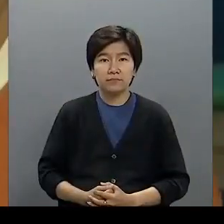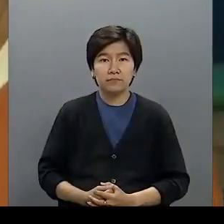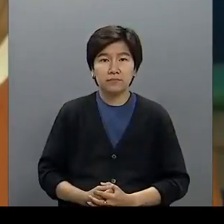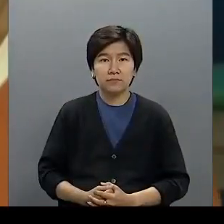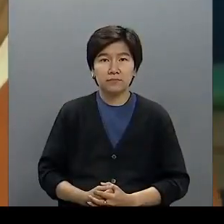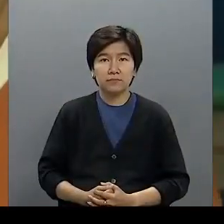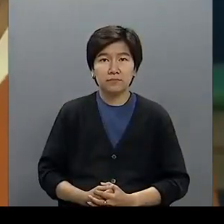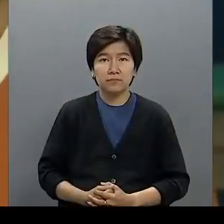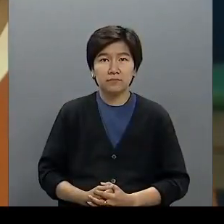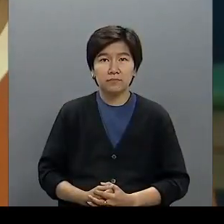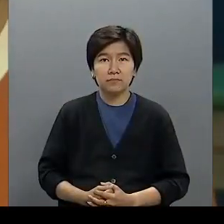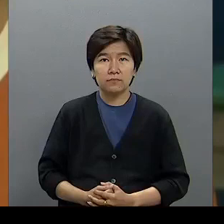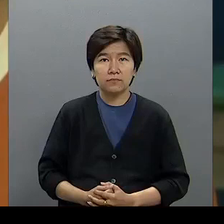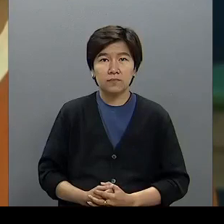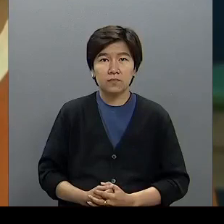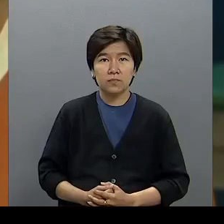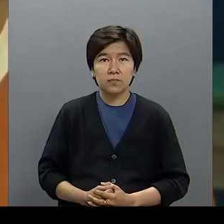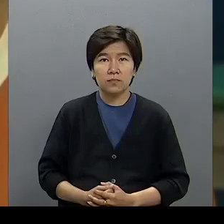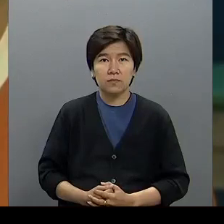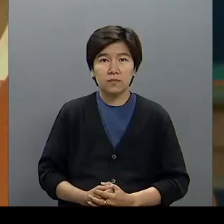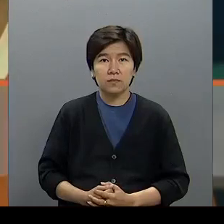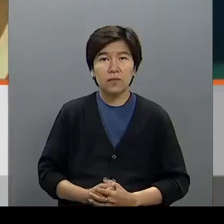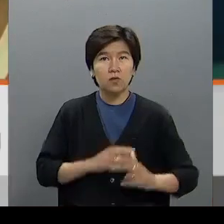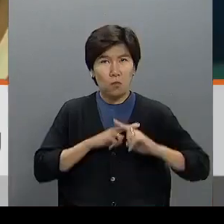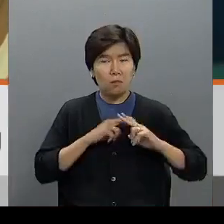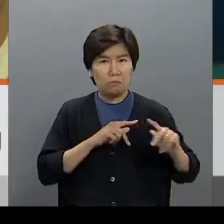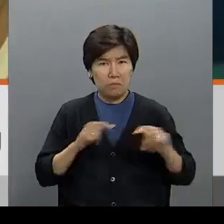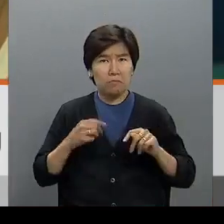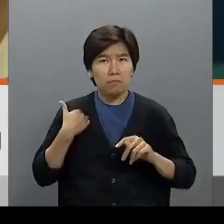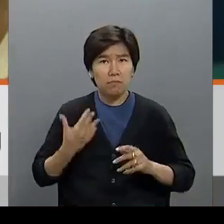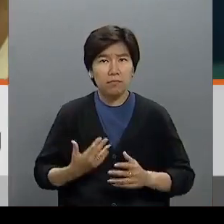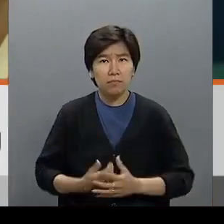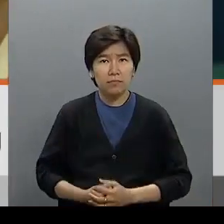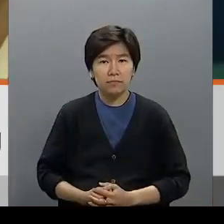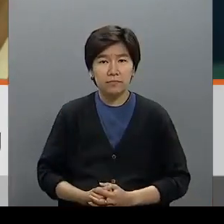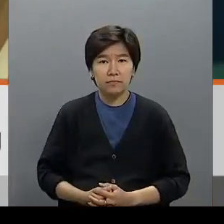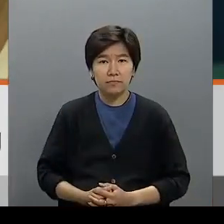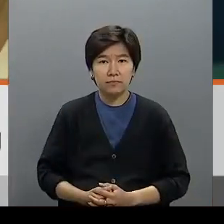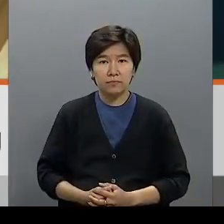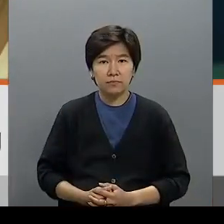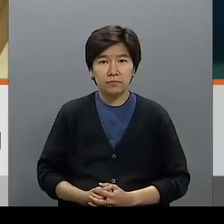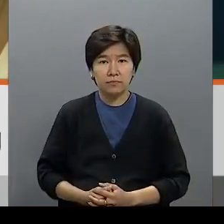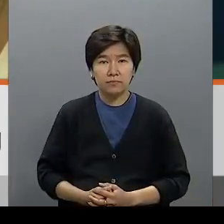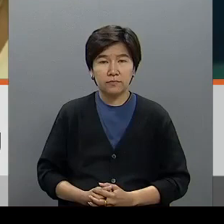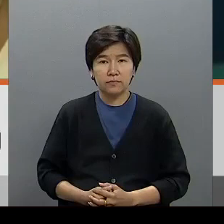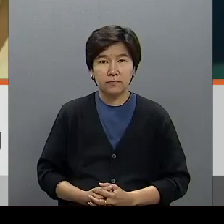ต้องเตรียมตัวเยอะกว่าเดิมค่ะ เตรียมตัวหนูเตรียมตัวยังไงครับ